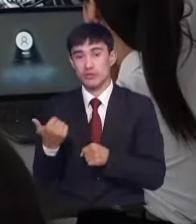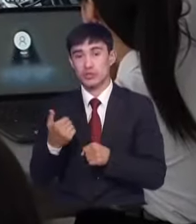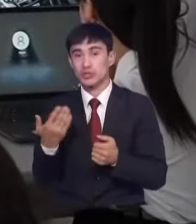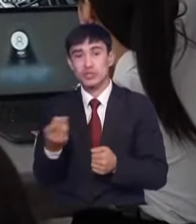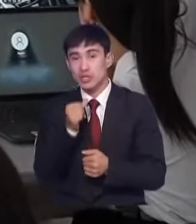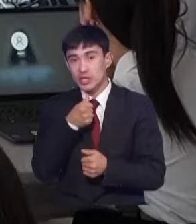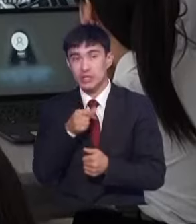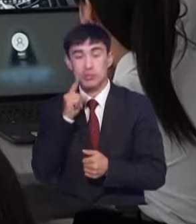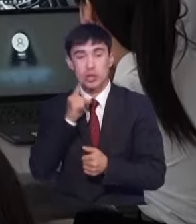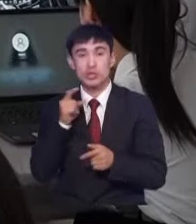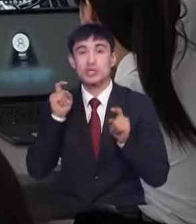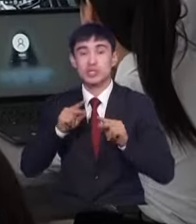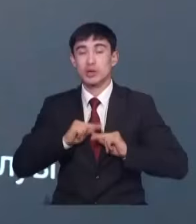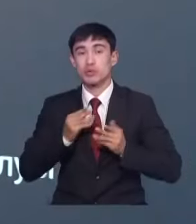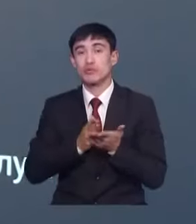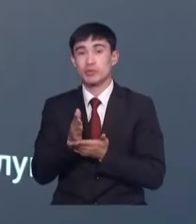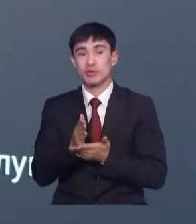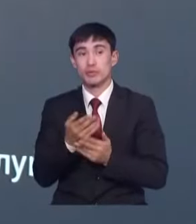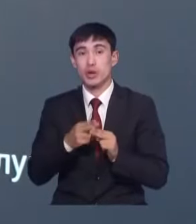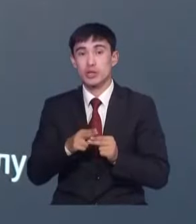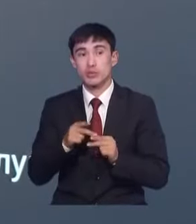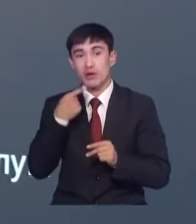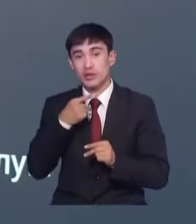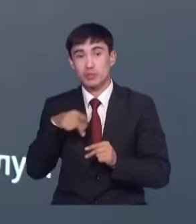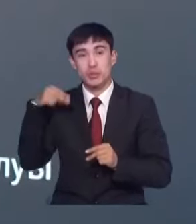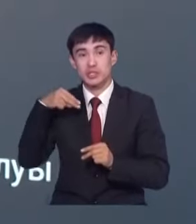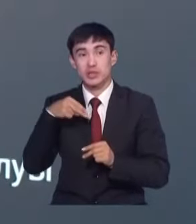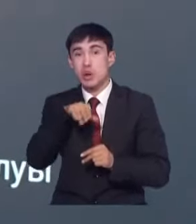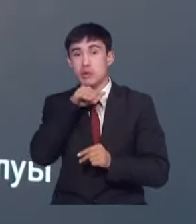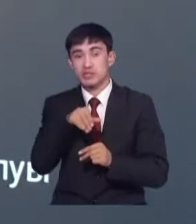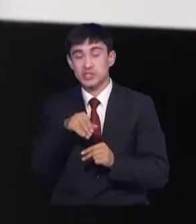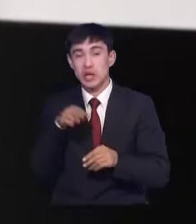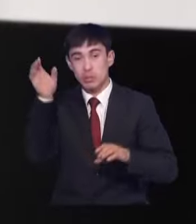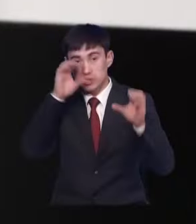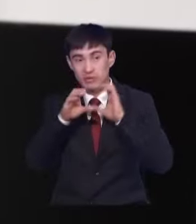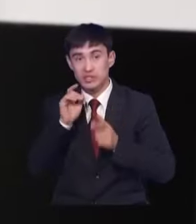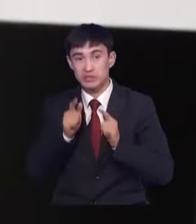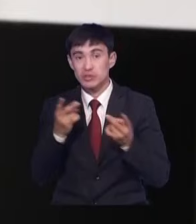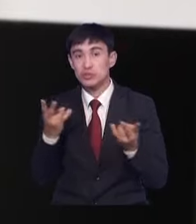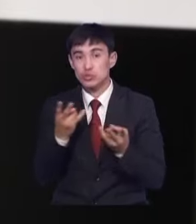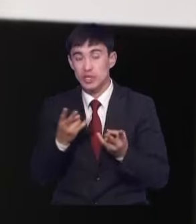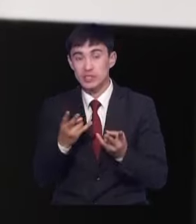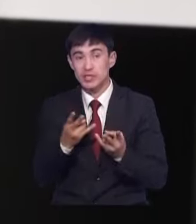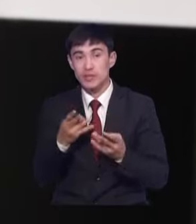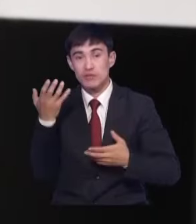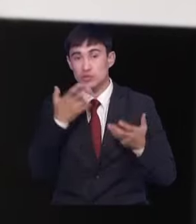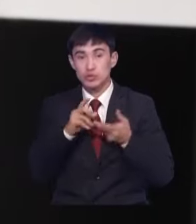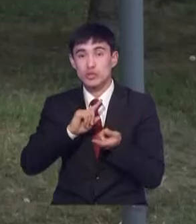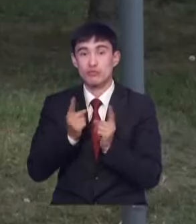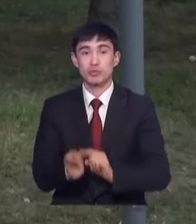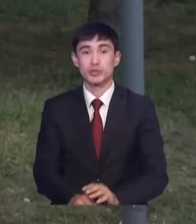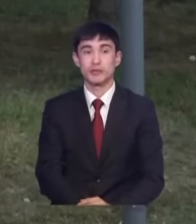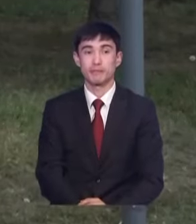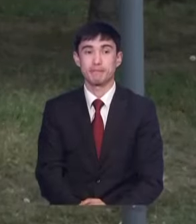нежелания молодёжи идти работать в эти отрасли поэтому как и говорит президент профессиональное образование действительно нуждается в серьёзной